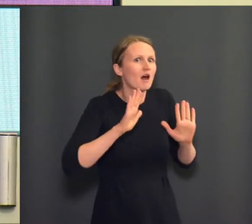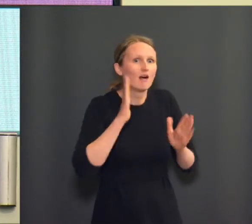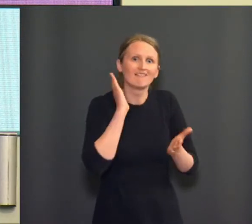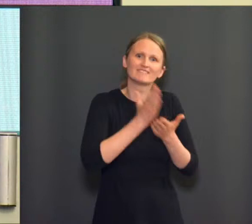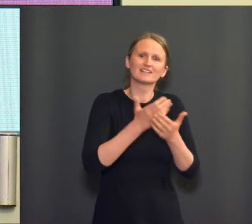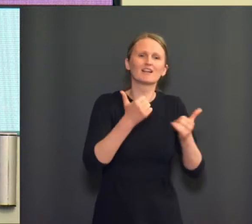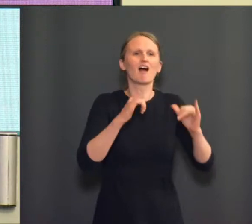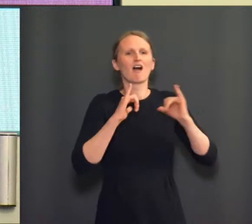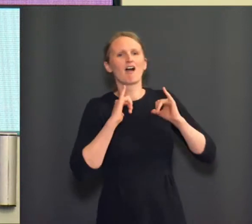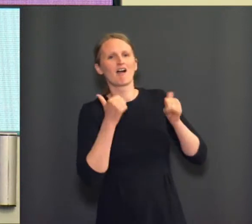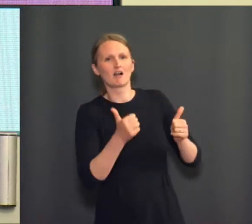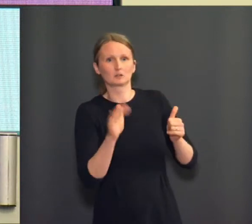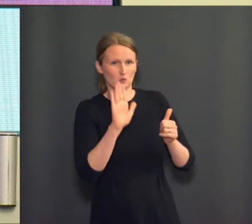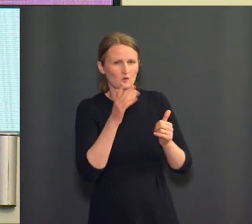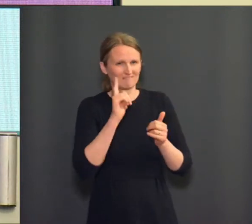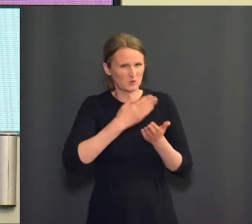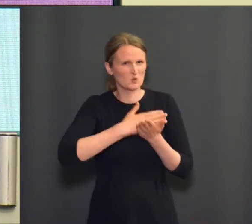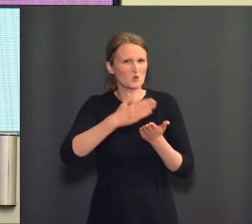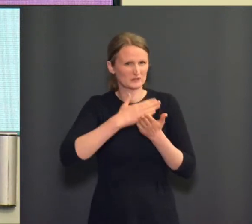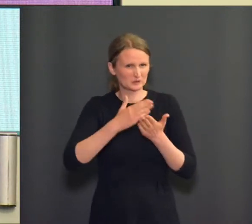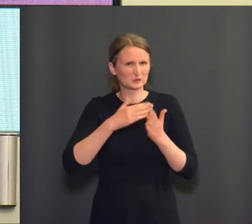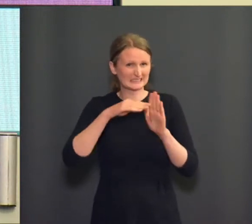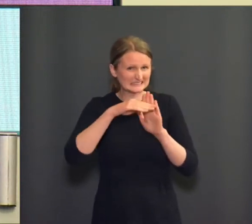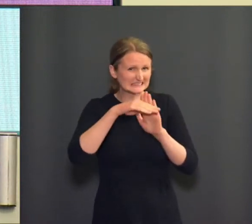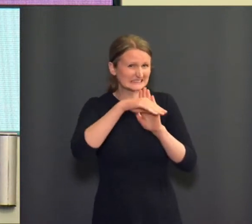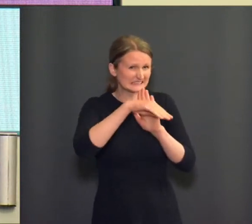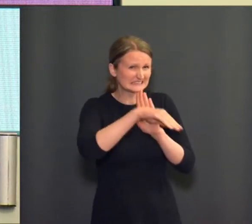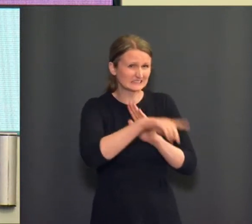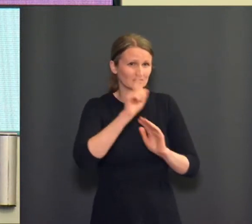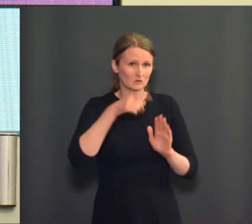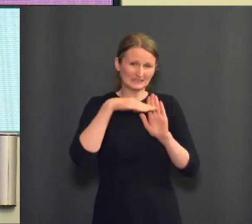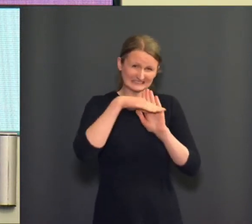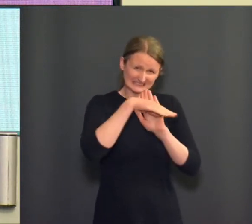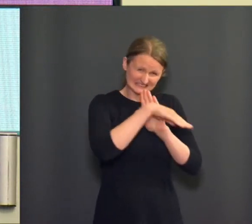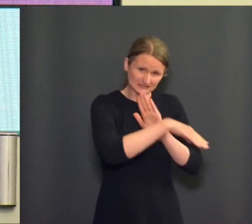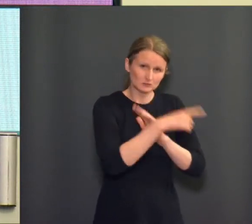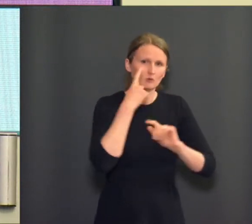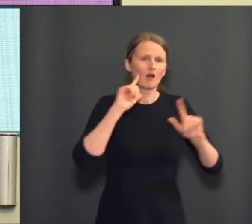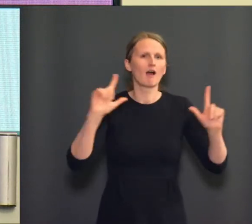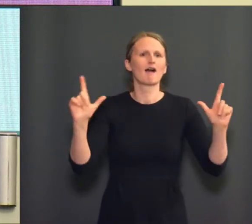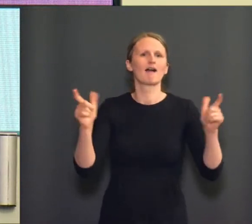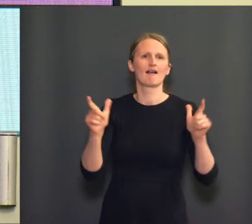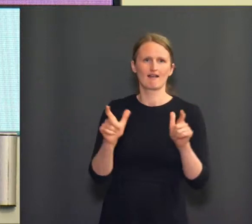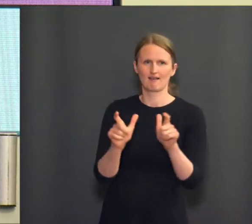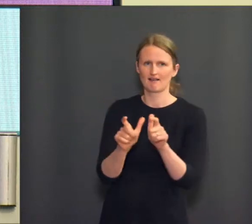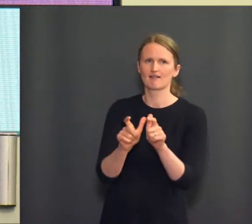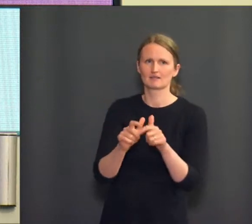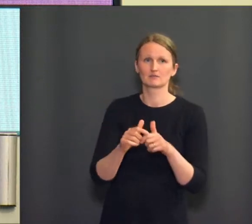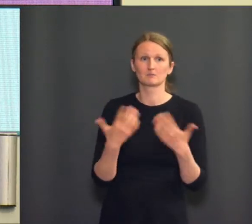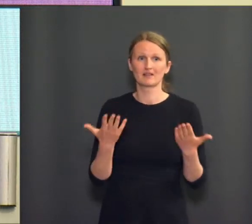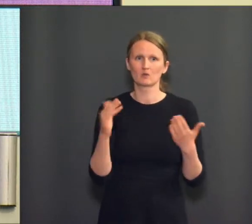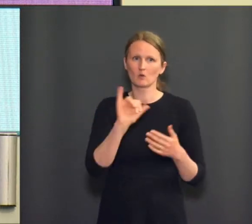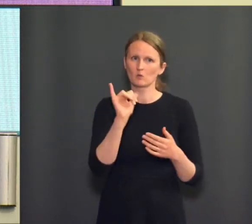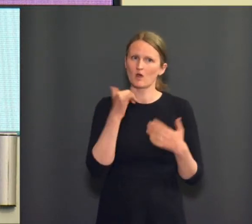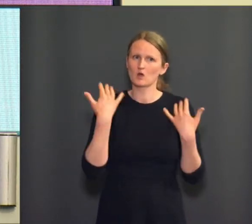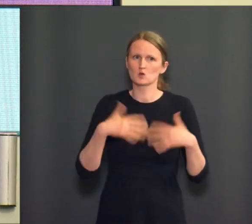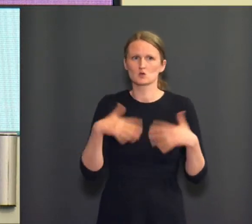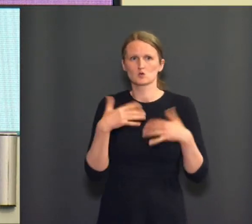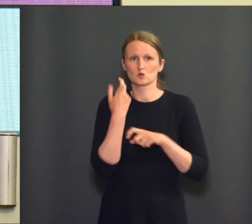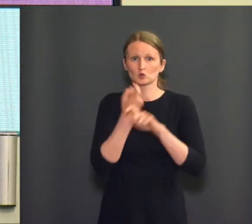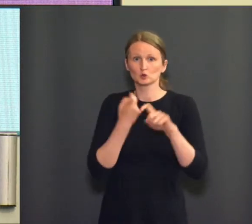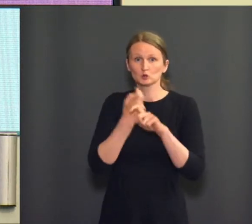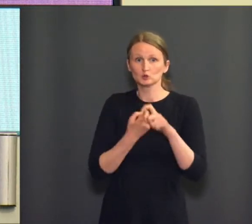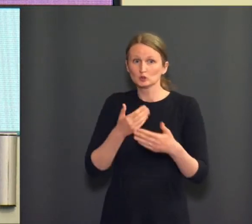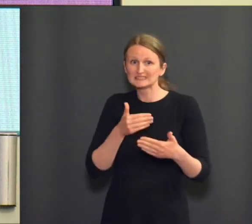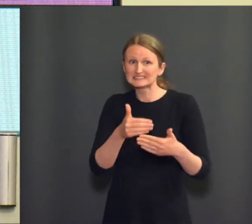l'étape. Notre défi maintenant, c'est de ne pas rester bloqué sur un plateau, et surtout pas sur un plateau plus